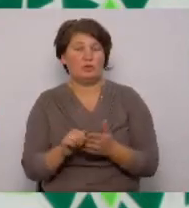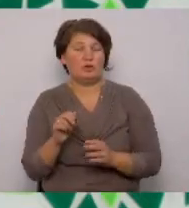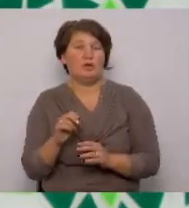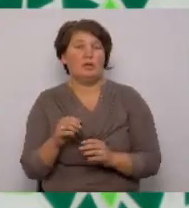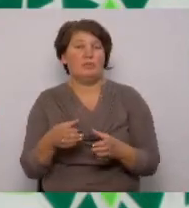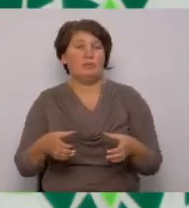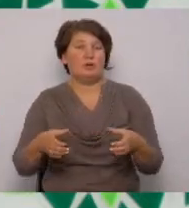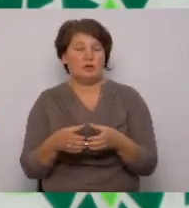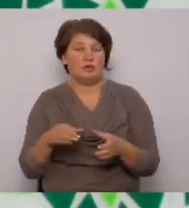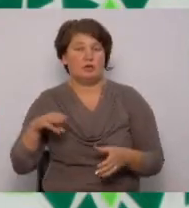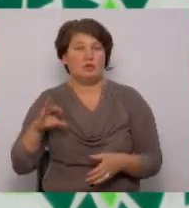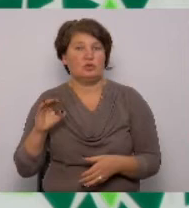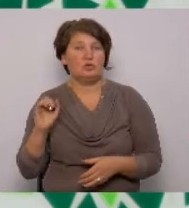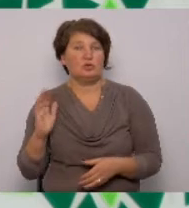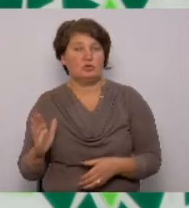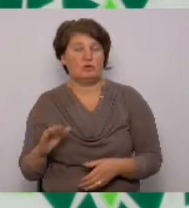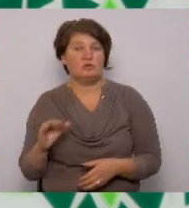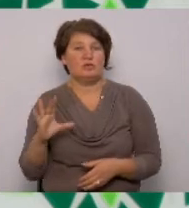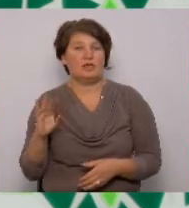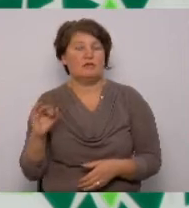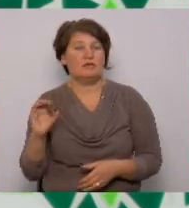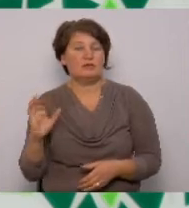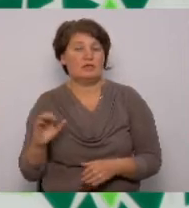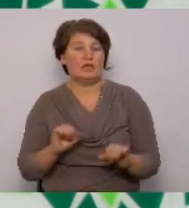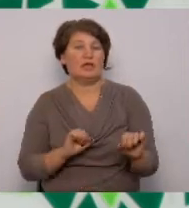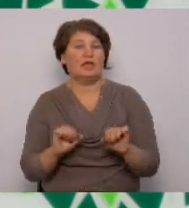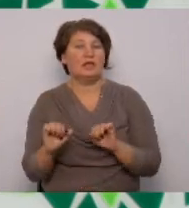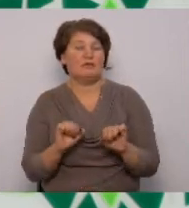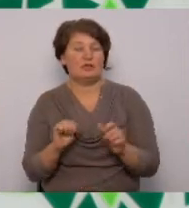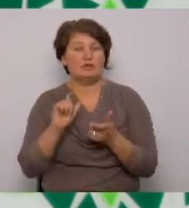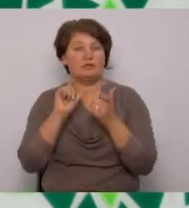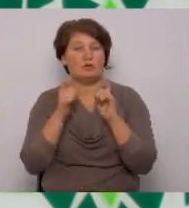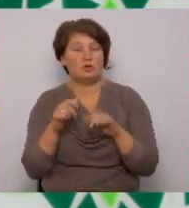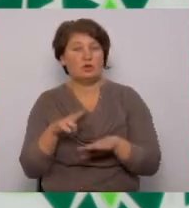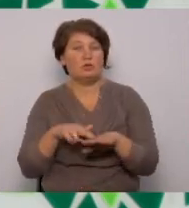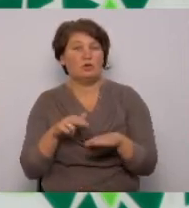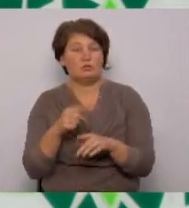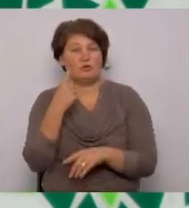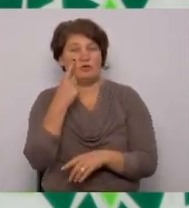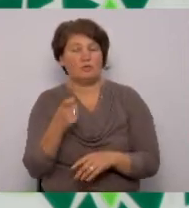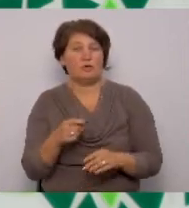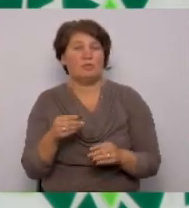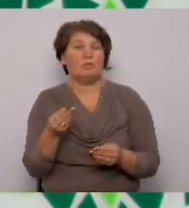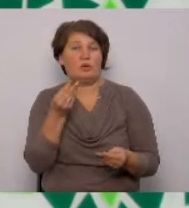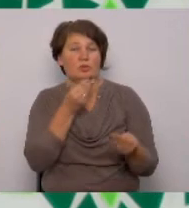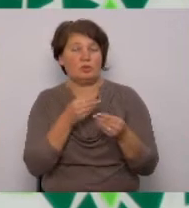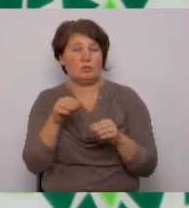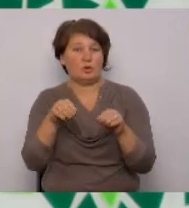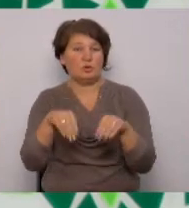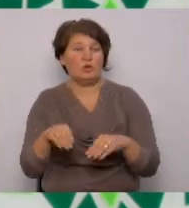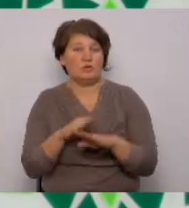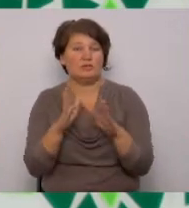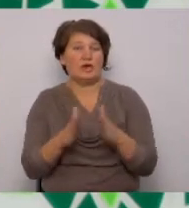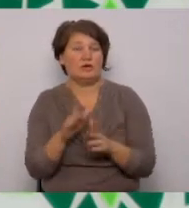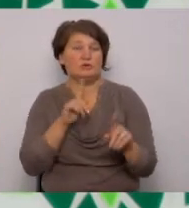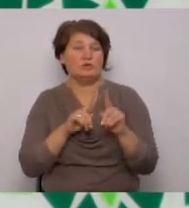товариства з обмеженою відповідальністю «Торговий сервіс». Керівництво торгового сервісу звернулося до поліції з повідомленням про підробку протоколу загальних зборів, що